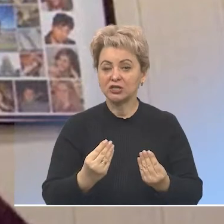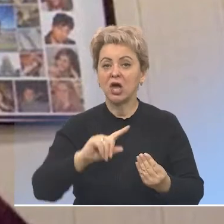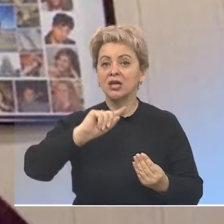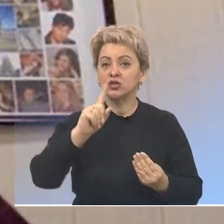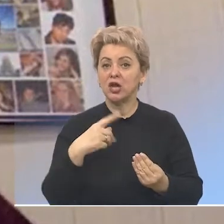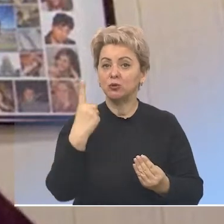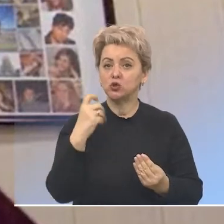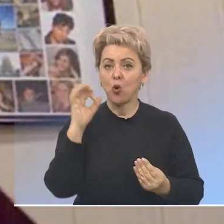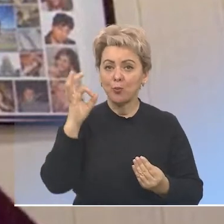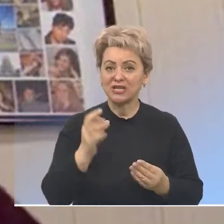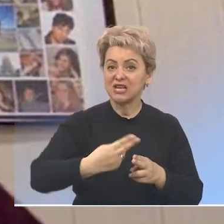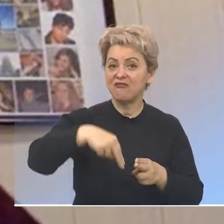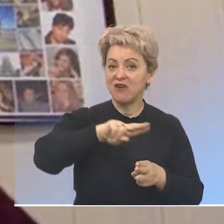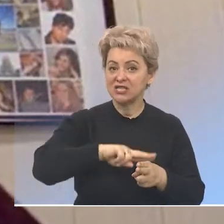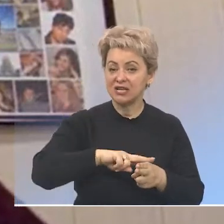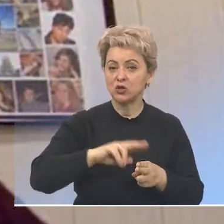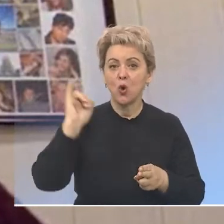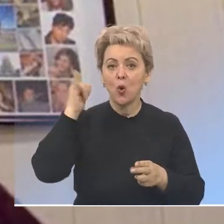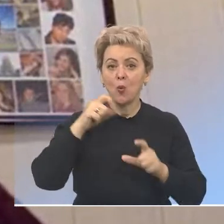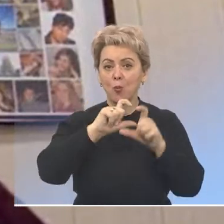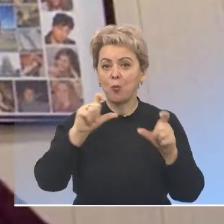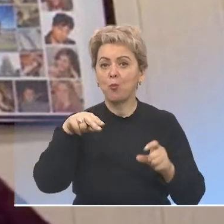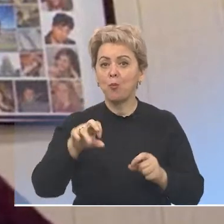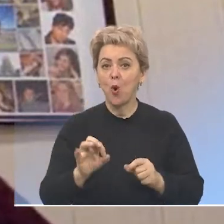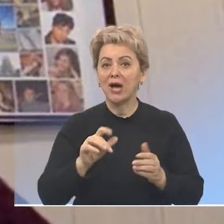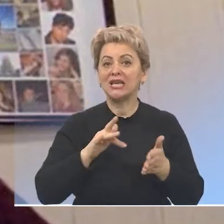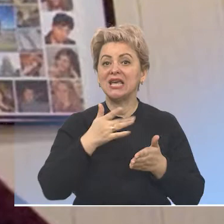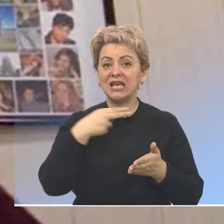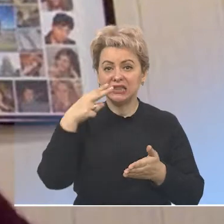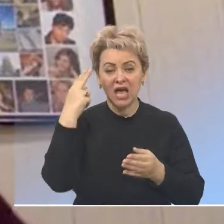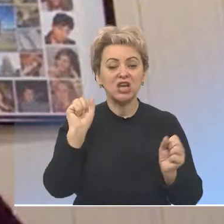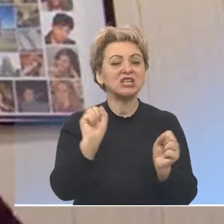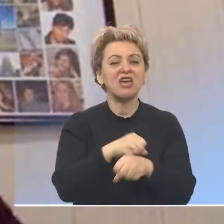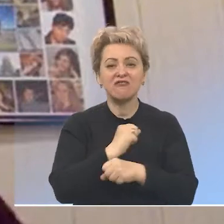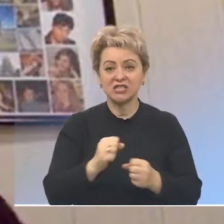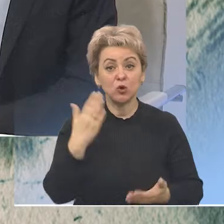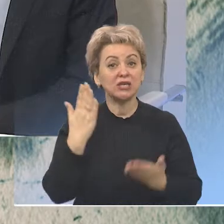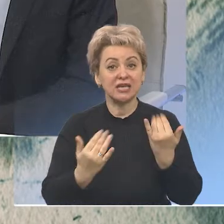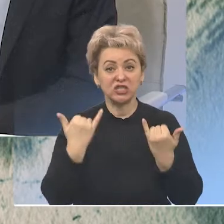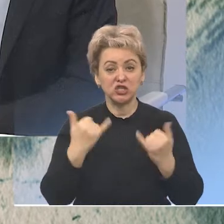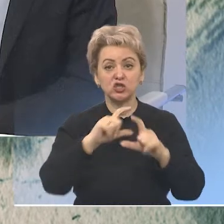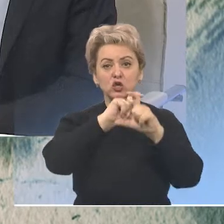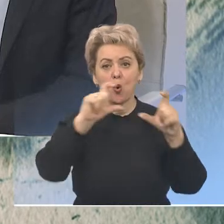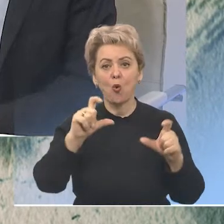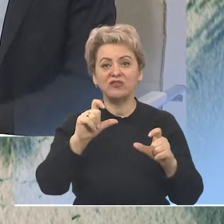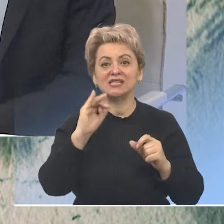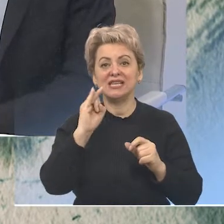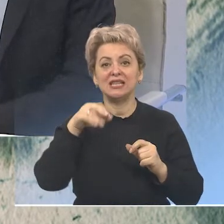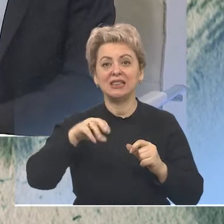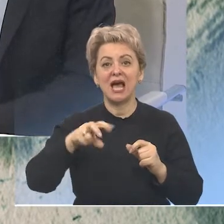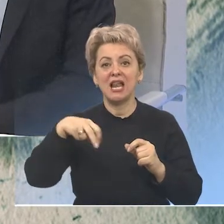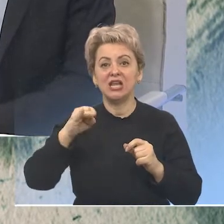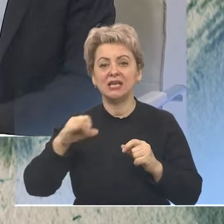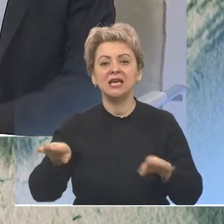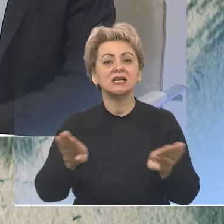момент требовать 100% возврат у туроператоров по Италии, ну, это практически невозможно. Если сейчас офис в Италии закрыт